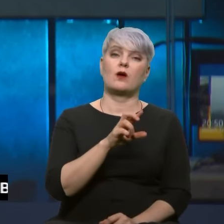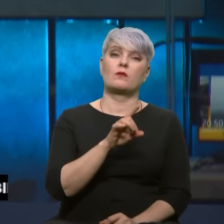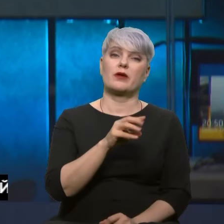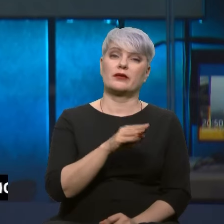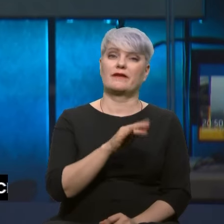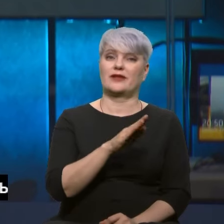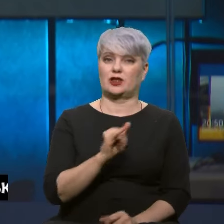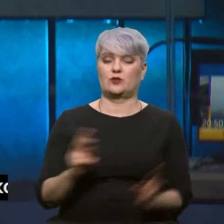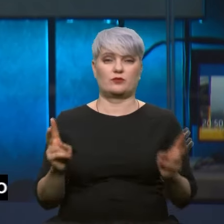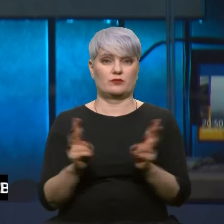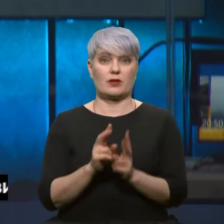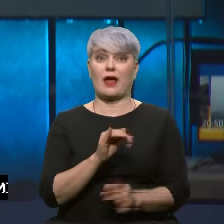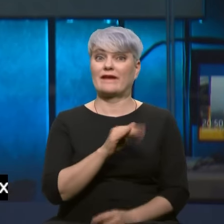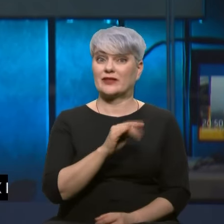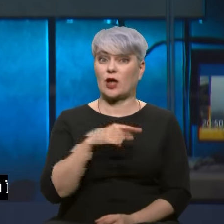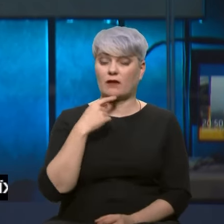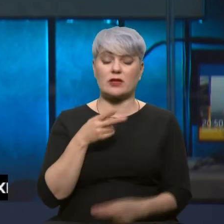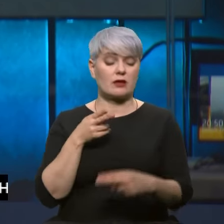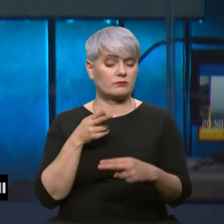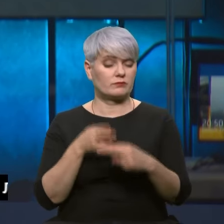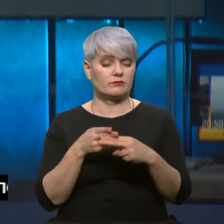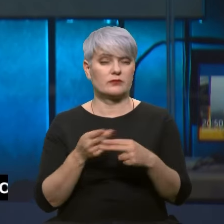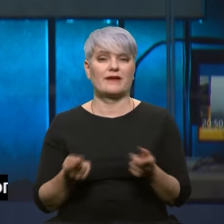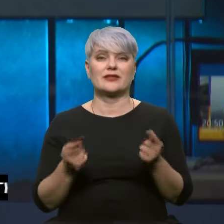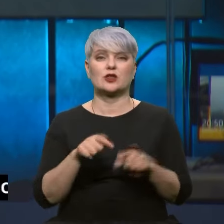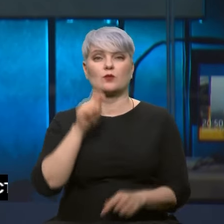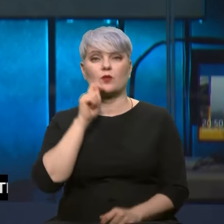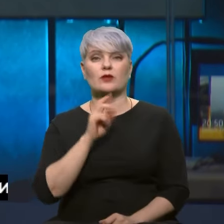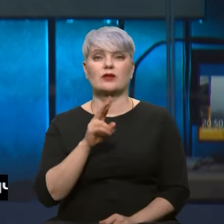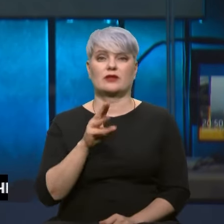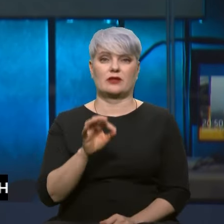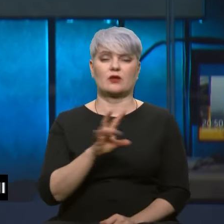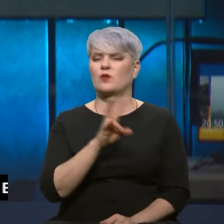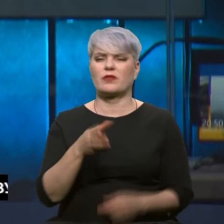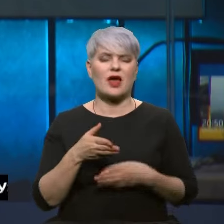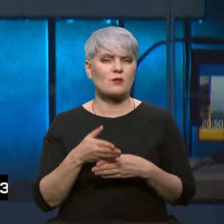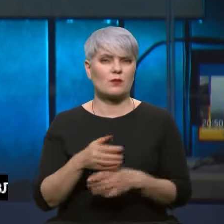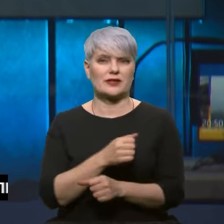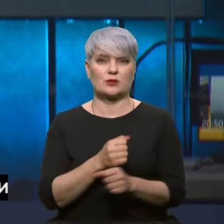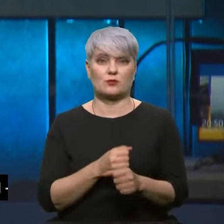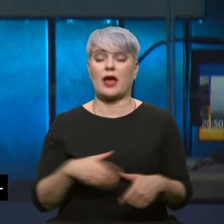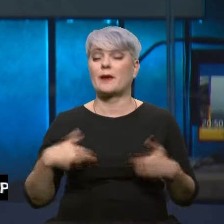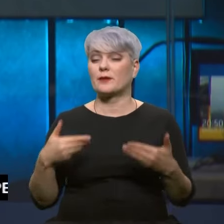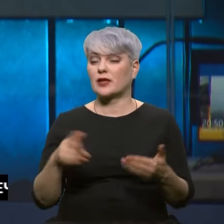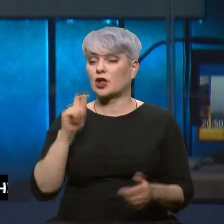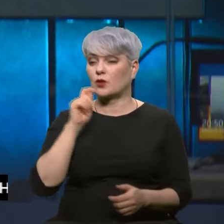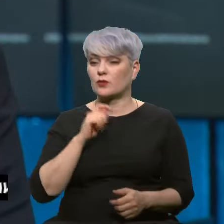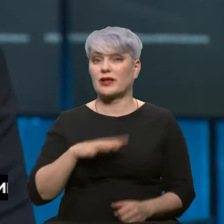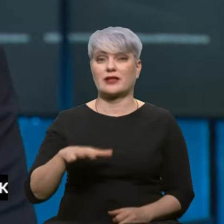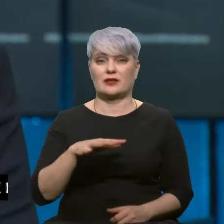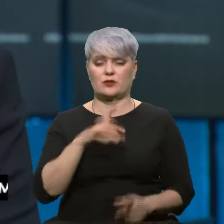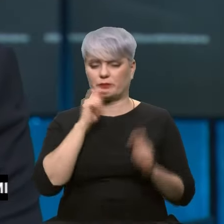що блокуватиме вступ України до НАТО, не допомагатиме зброєю і пропонував Україні територіальний